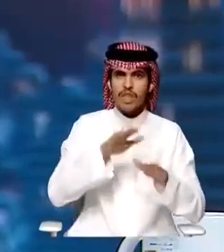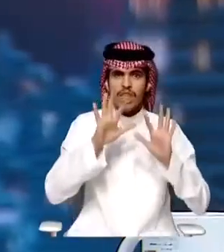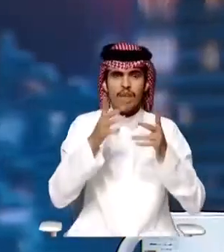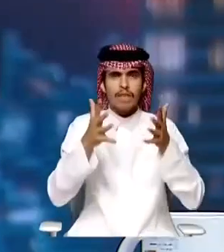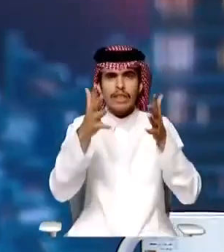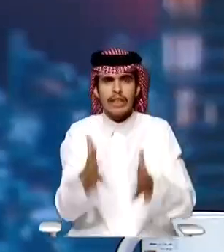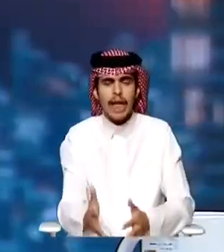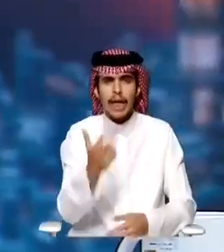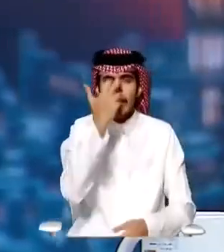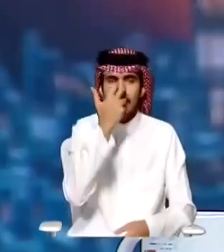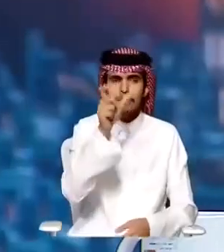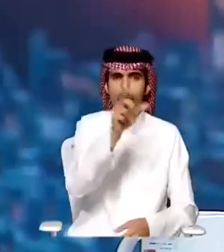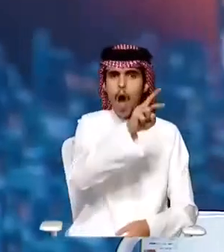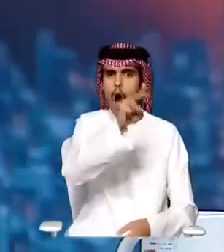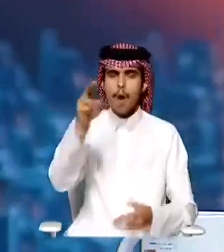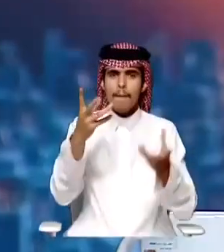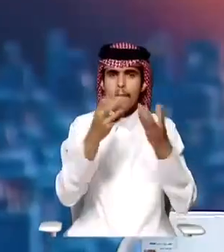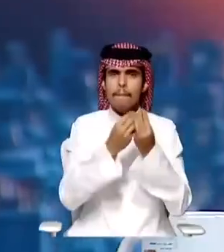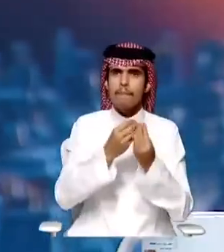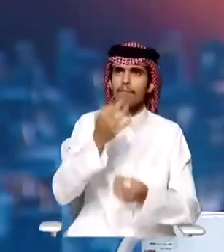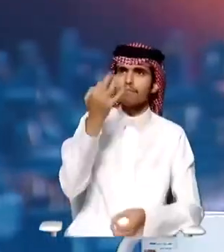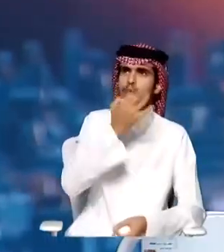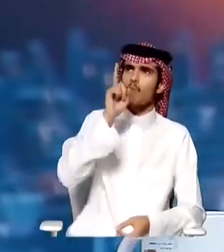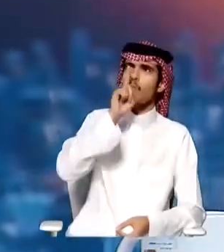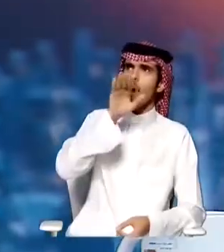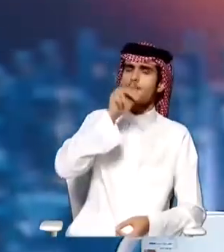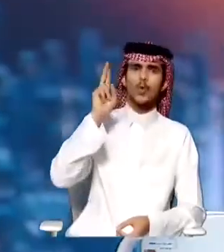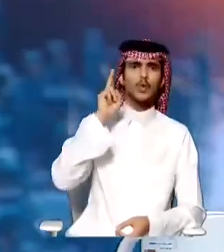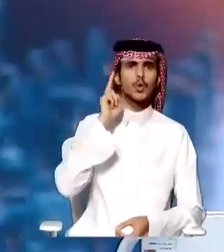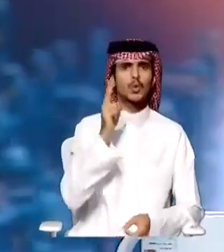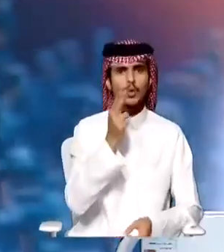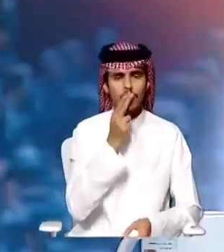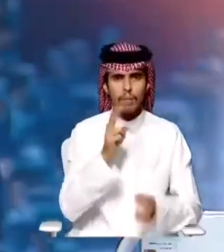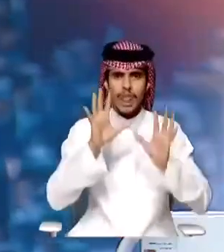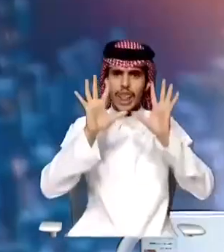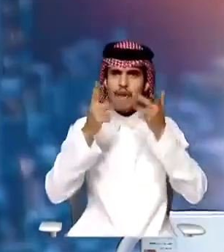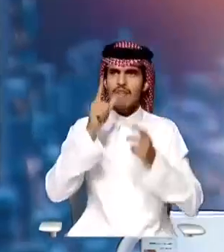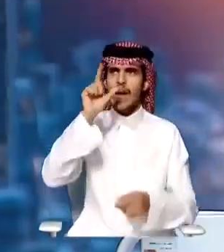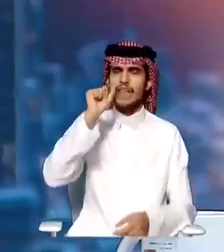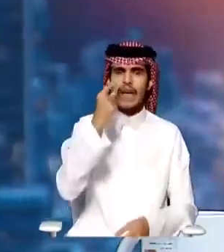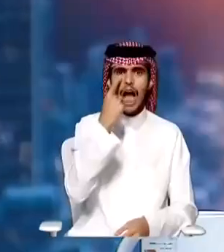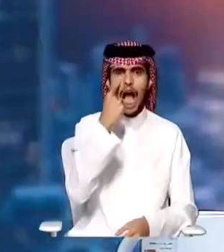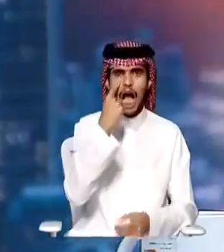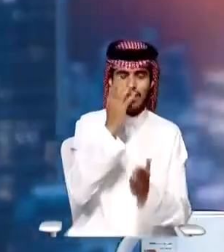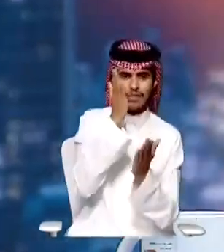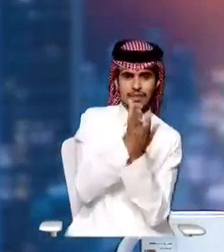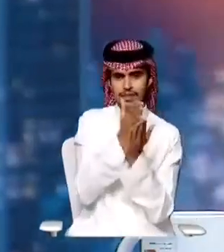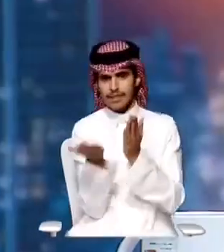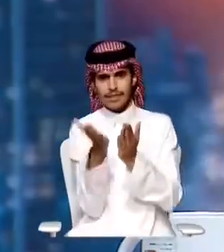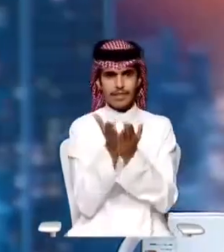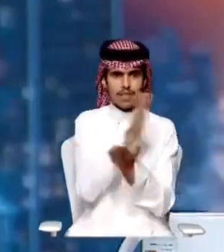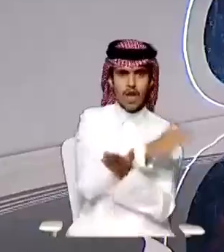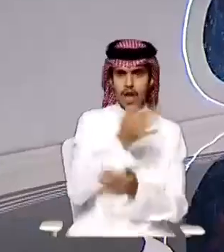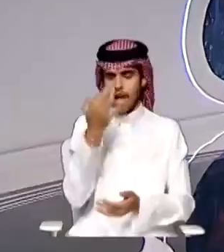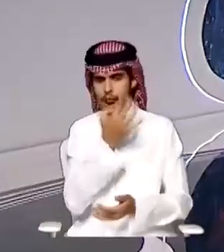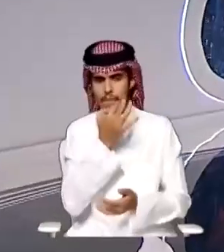وانتم يعني انتم ناطقين وابوك وامك صم فانت يعني حياتك مقسومه نصفين بين الكلام وبين لغه الاشاره